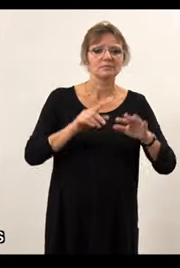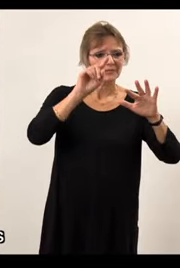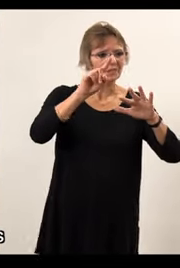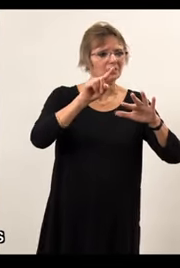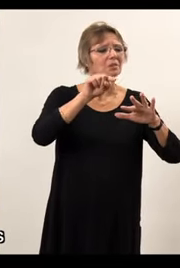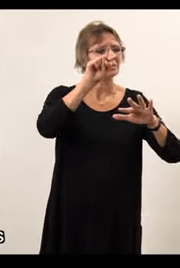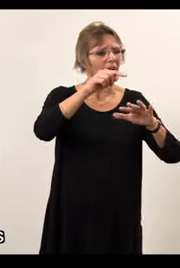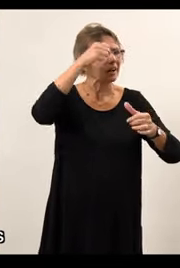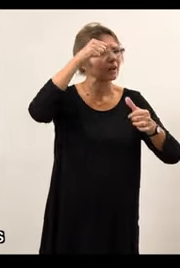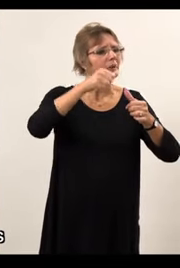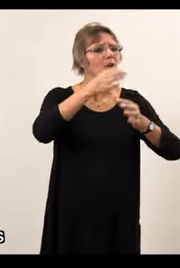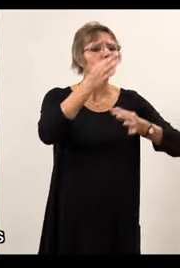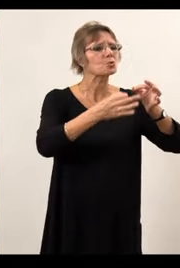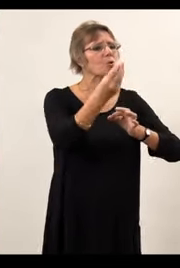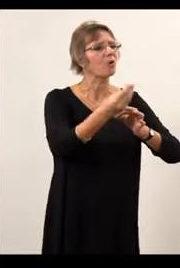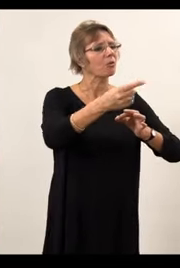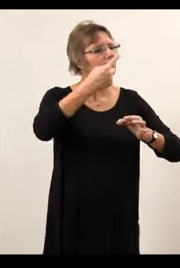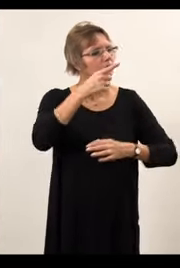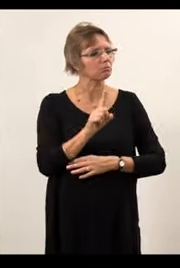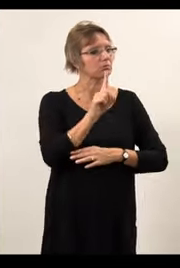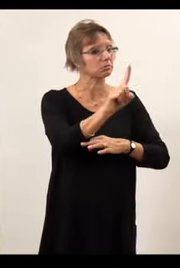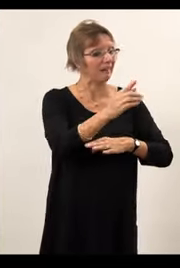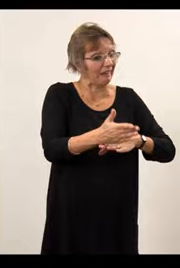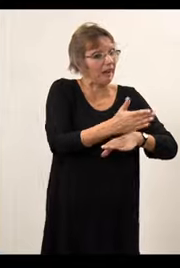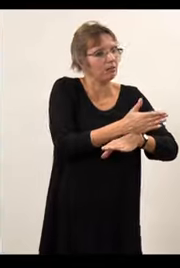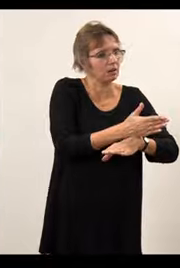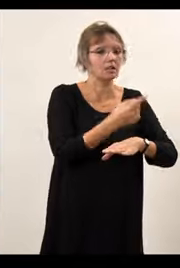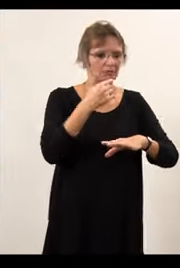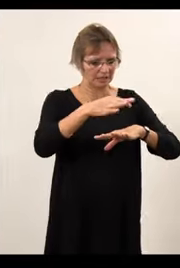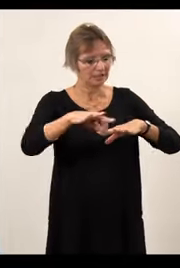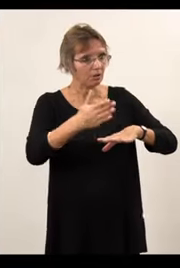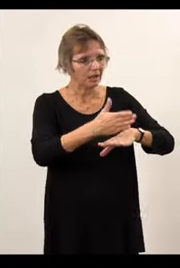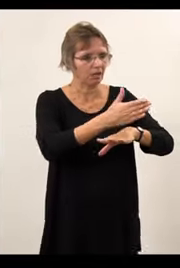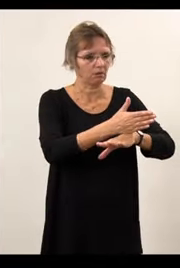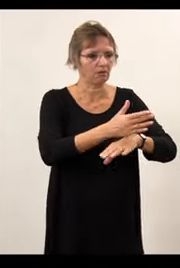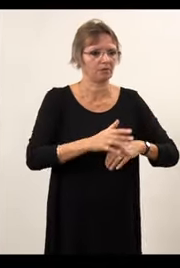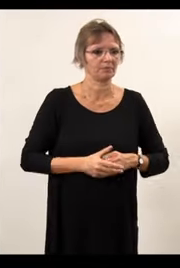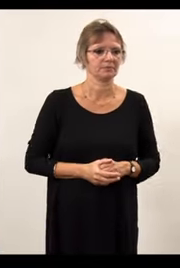C'était juste avant que tu passes devant le juge pour enfants. Bah juste avant leur divorce en fait.